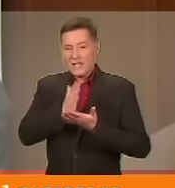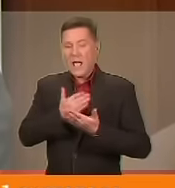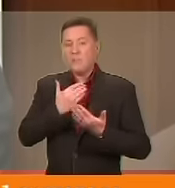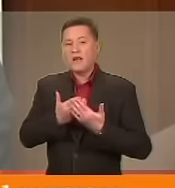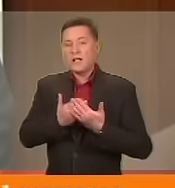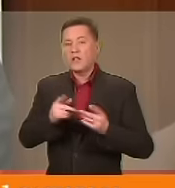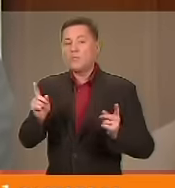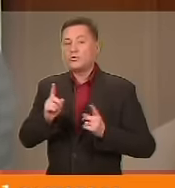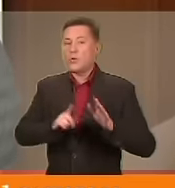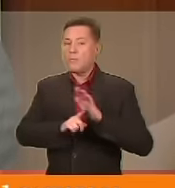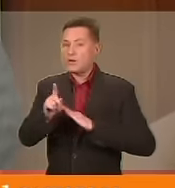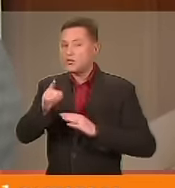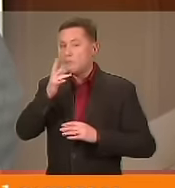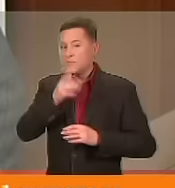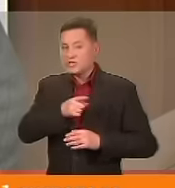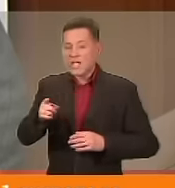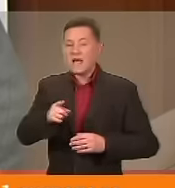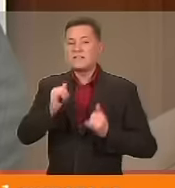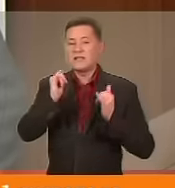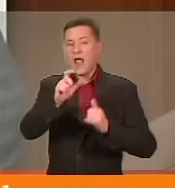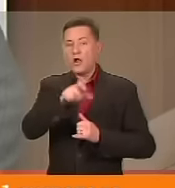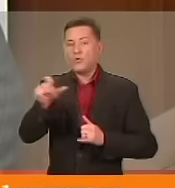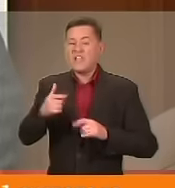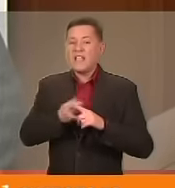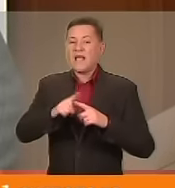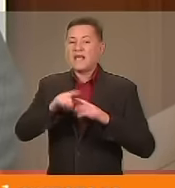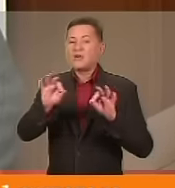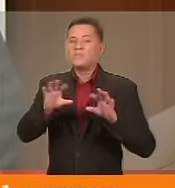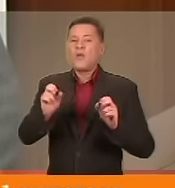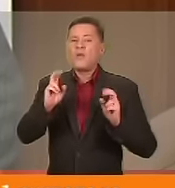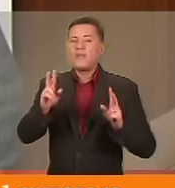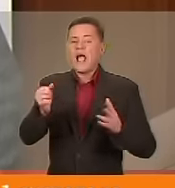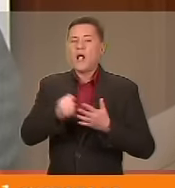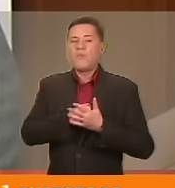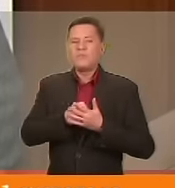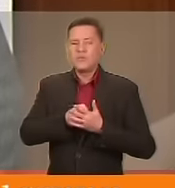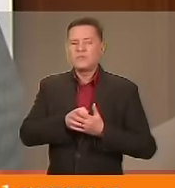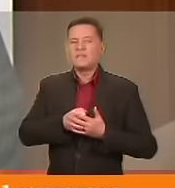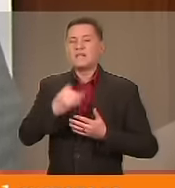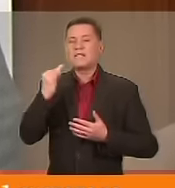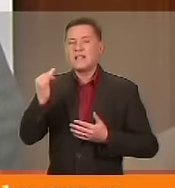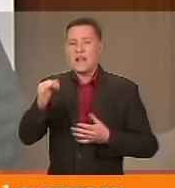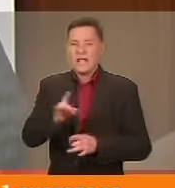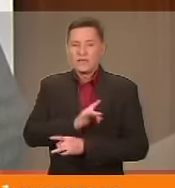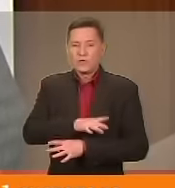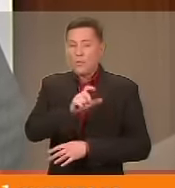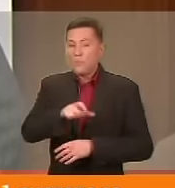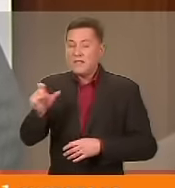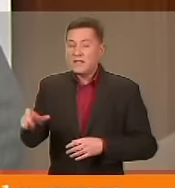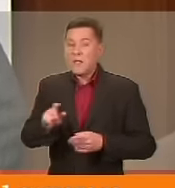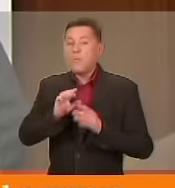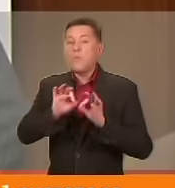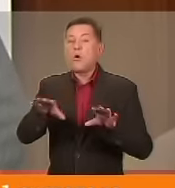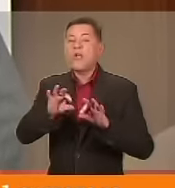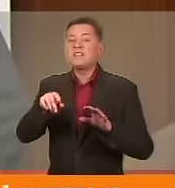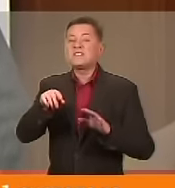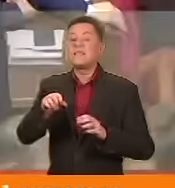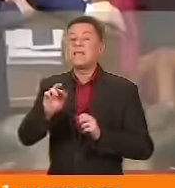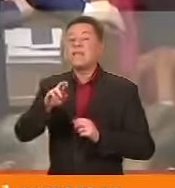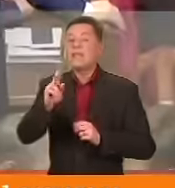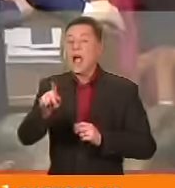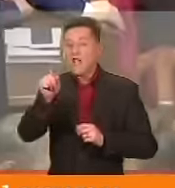час для людей, які тут розповідають, як вони б'ються за інтереси бідних, пояснити, як вони стали такими